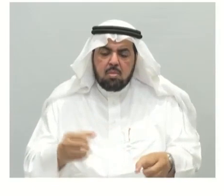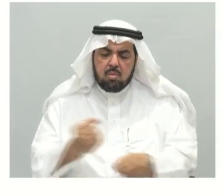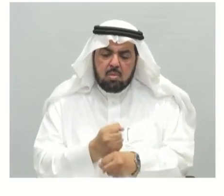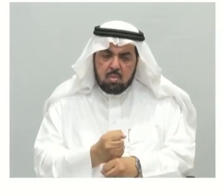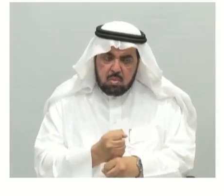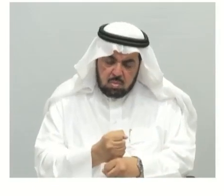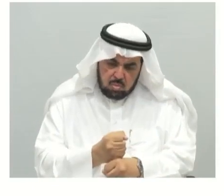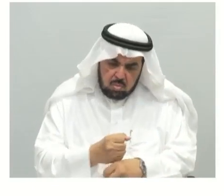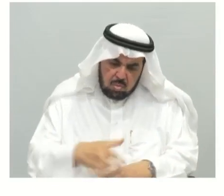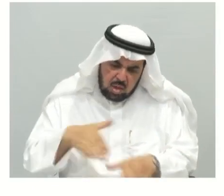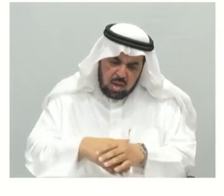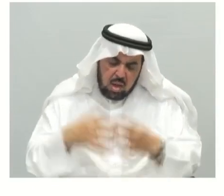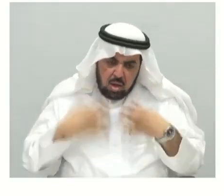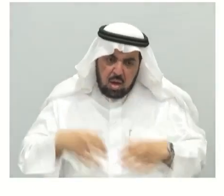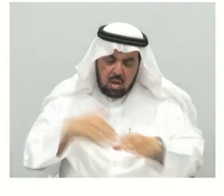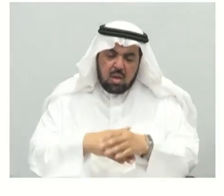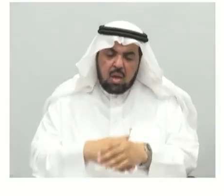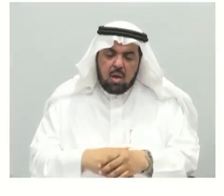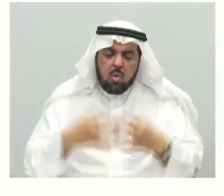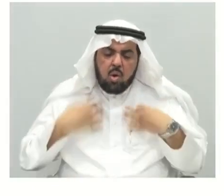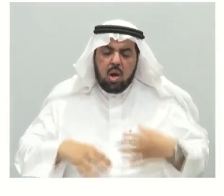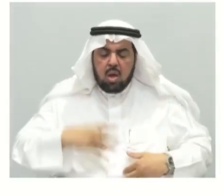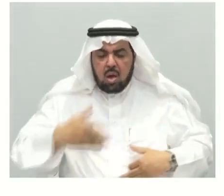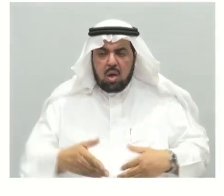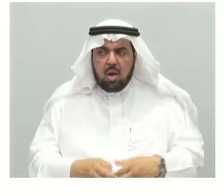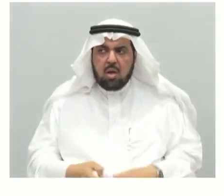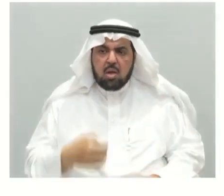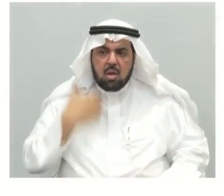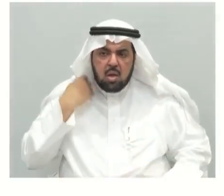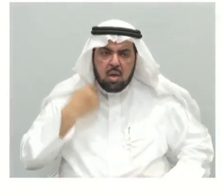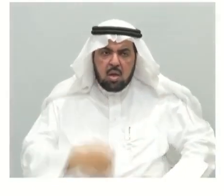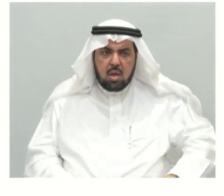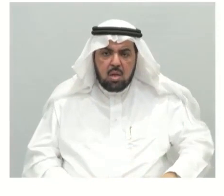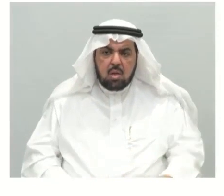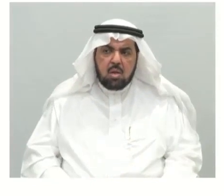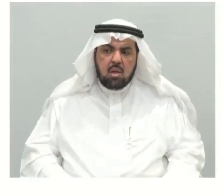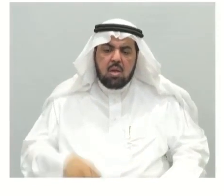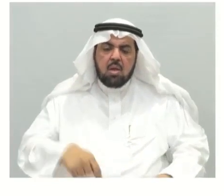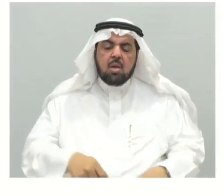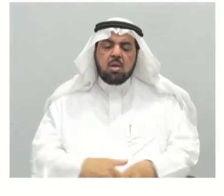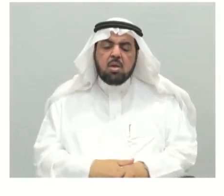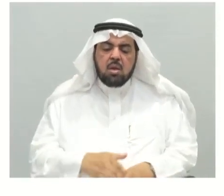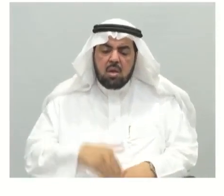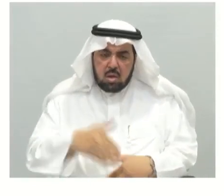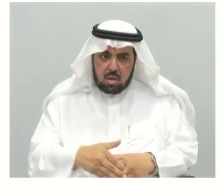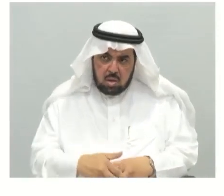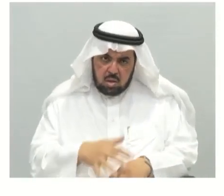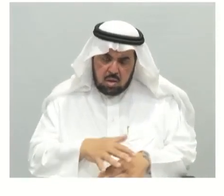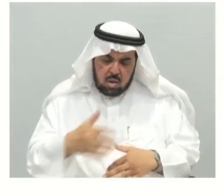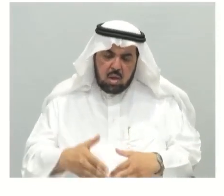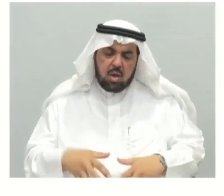الهيكل الداخلي والهيكل الخارجي في الحيوانات وظيفه يقوم بها كل من الهيكل الخارجي